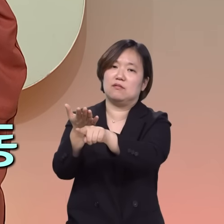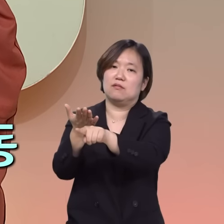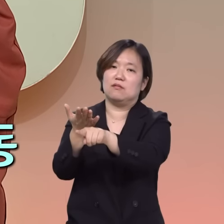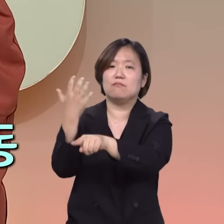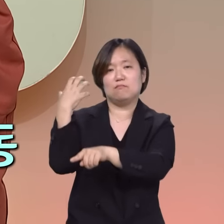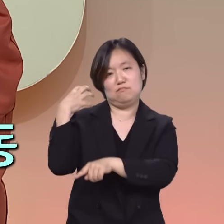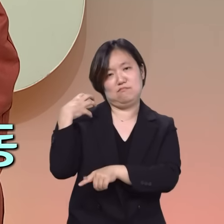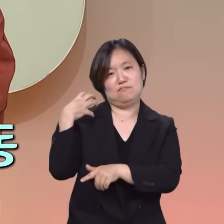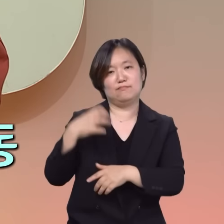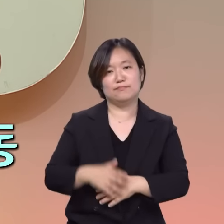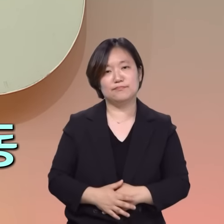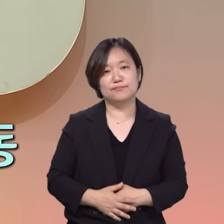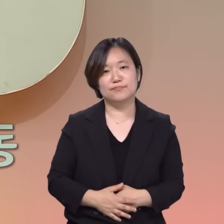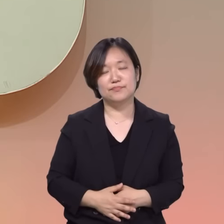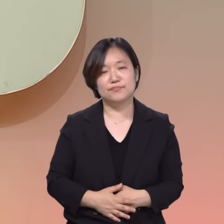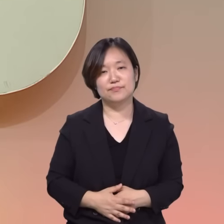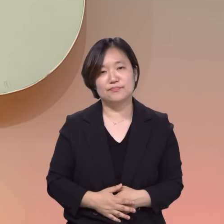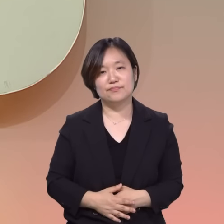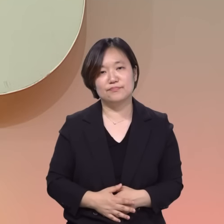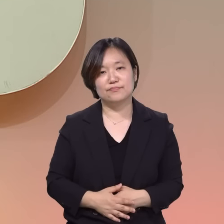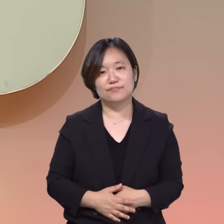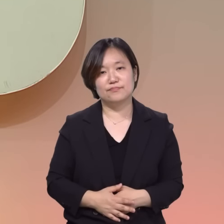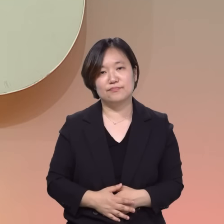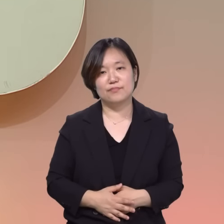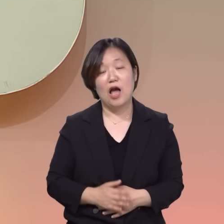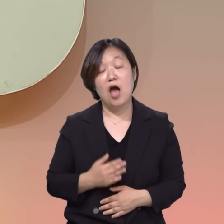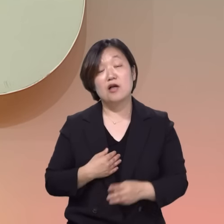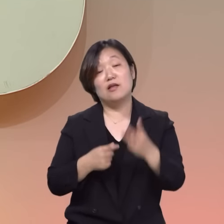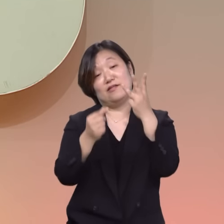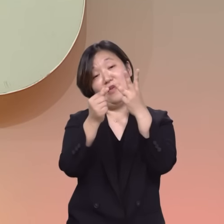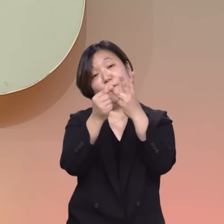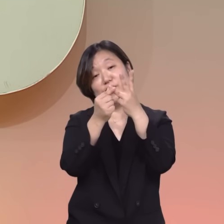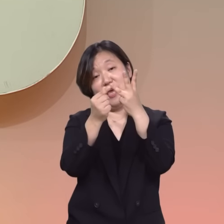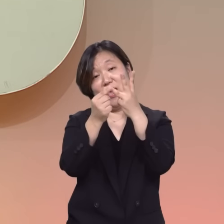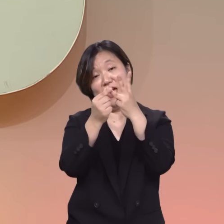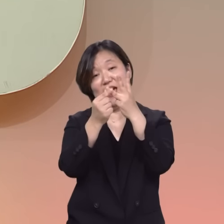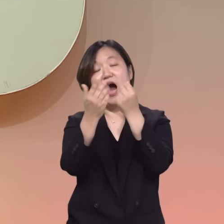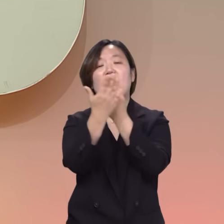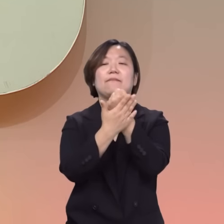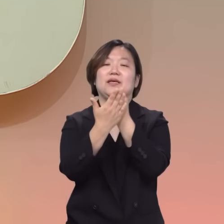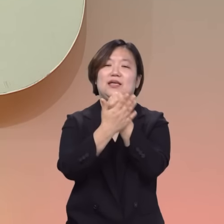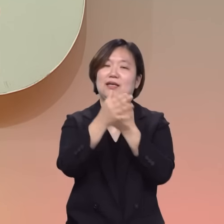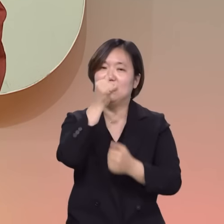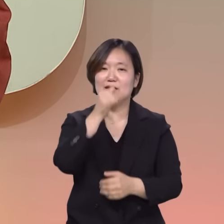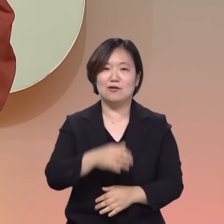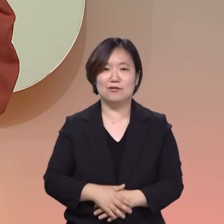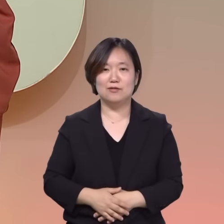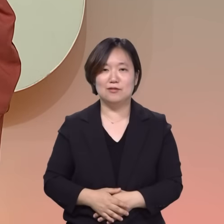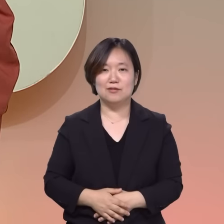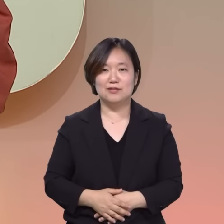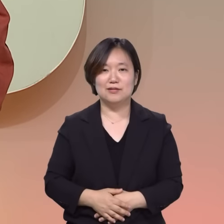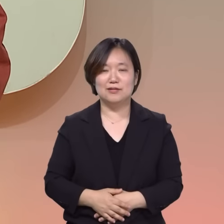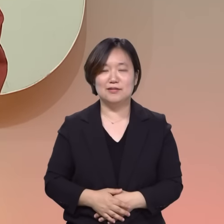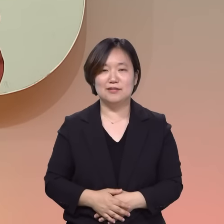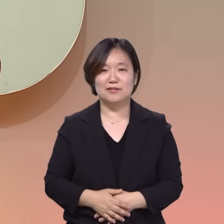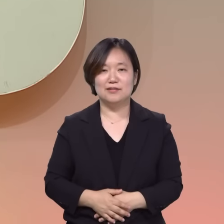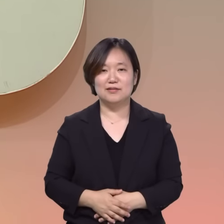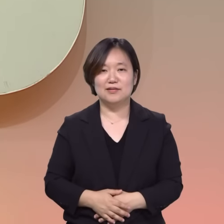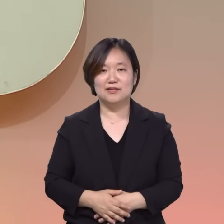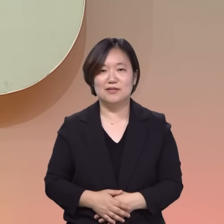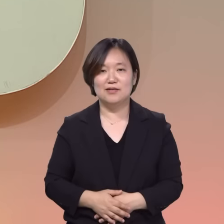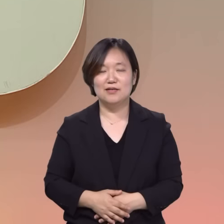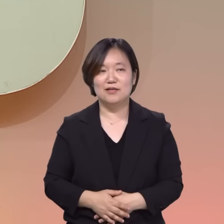거겠죠 그리고 세 번째 가피가 있습니다 이 스님께서